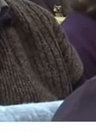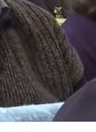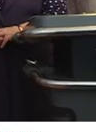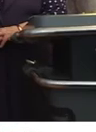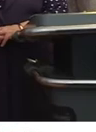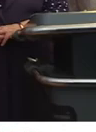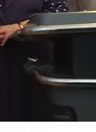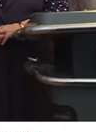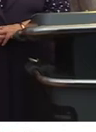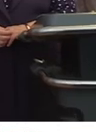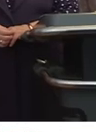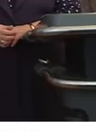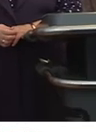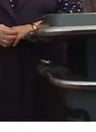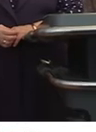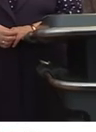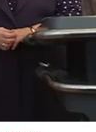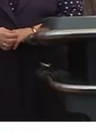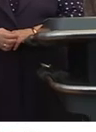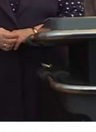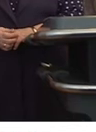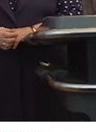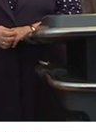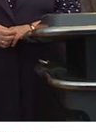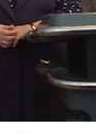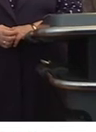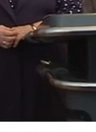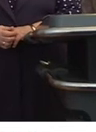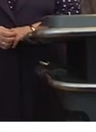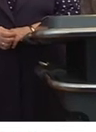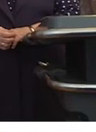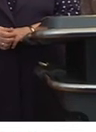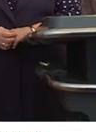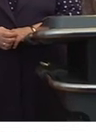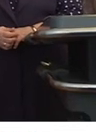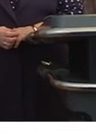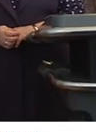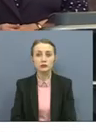жоқ. Бір шешіп тұрады ма? Бір шешіп тұрады. Бір жыл бірден болып отырсыз ғой.